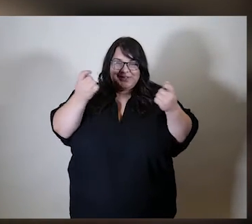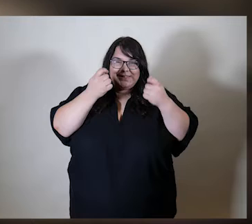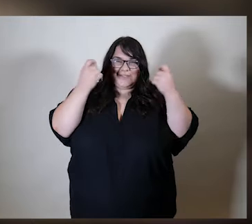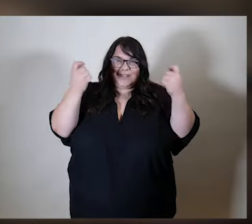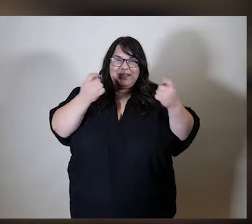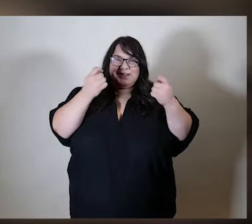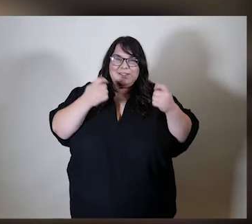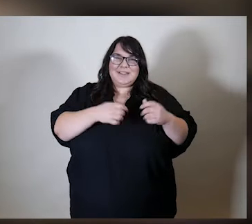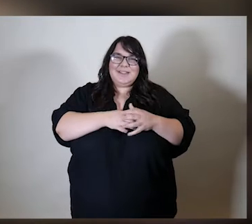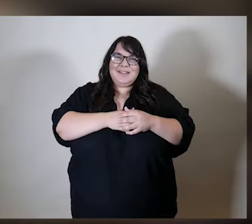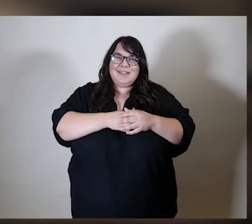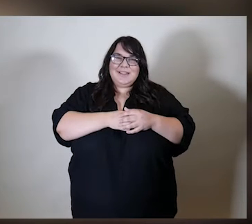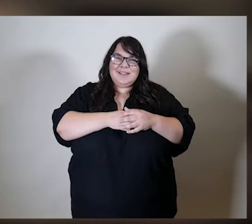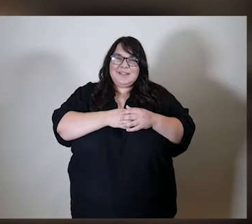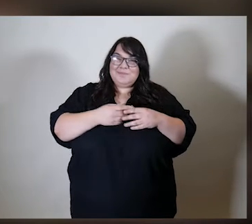και θέλω ακόμα